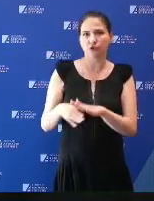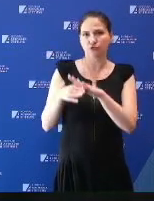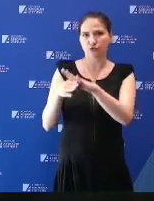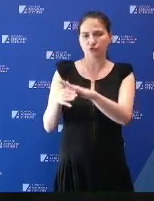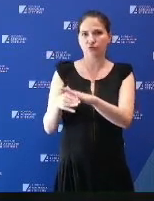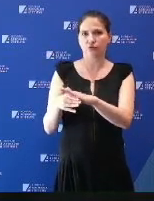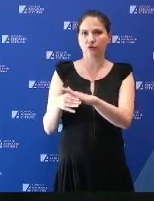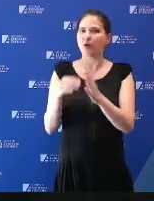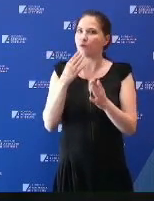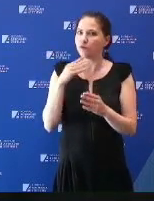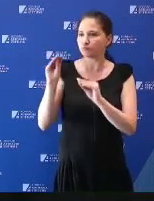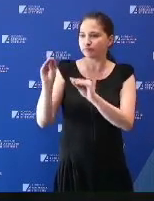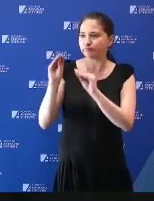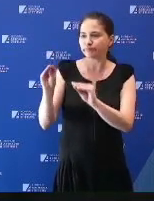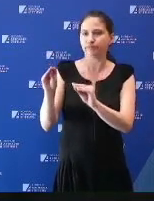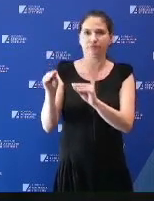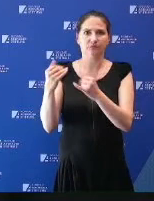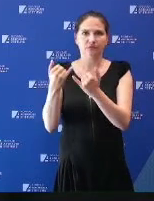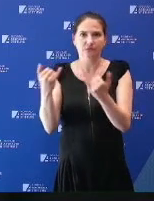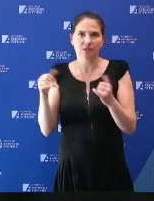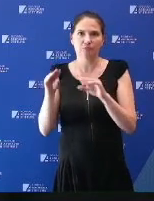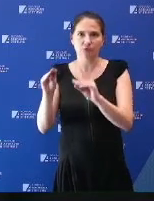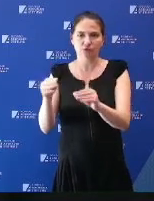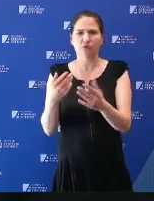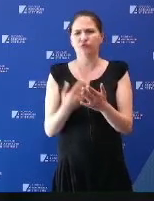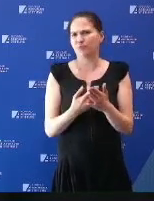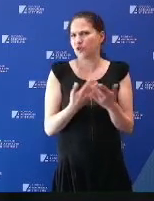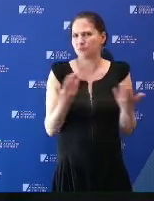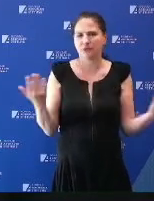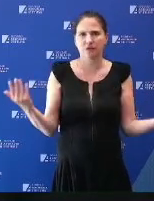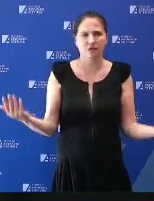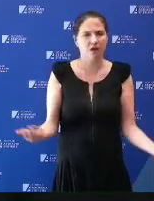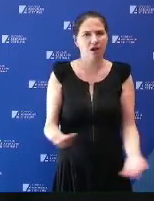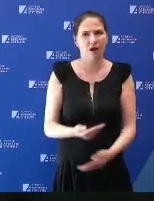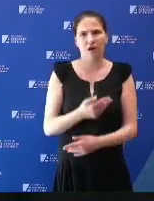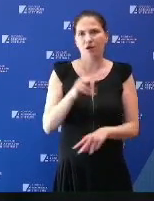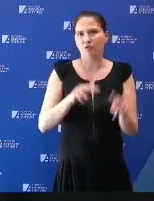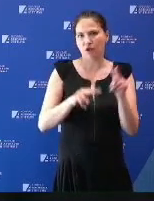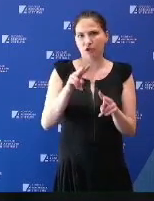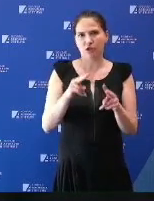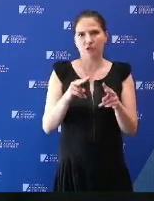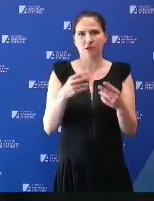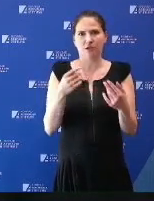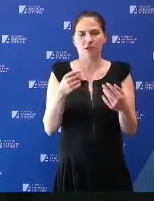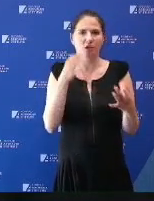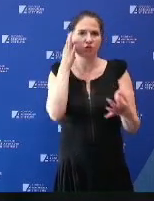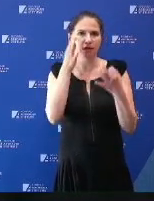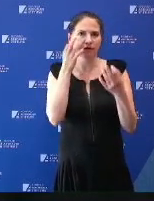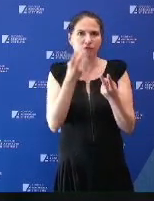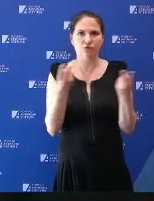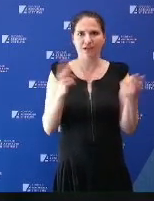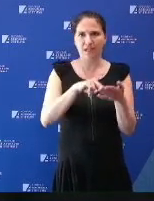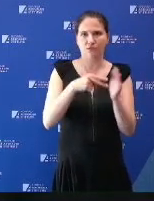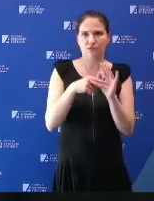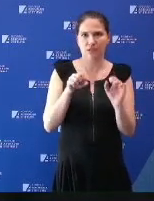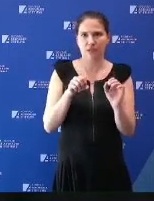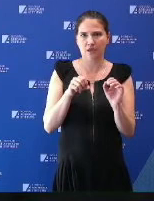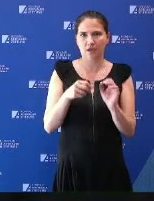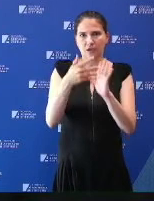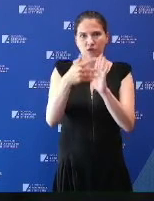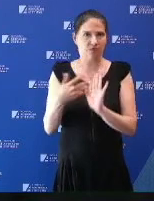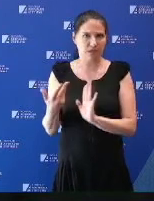sie befähigen. Hierzu bieten wir beispielsweise verschiedene Innovations- und Technologiescreenings an. Wir haben